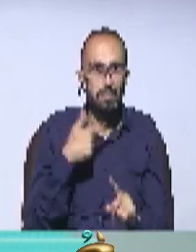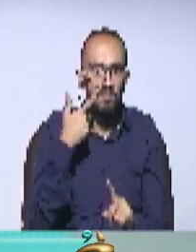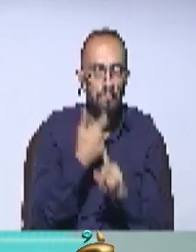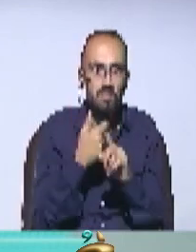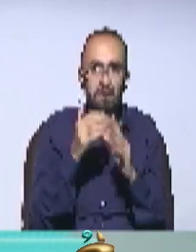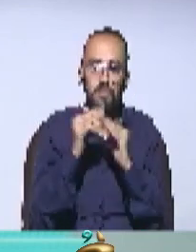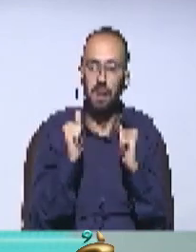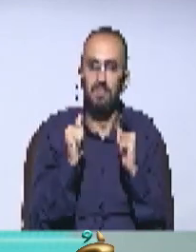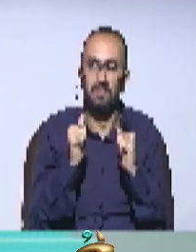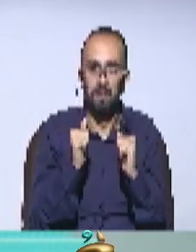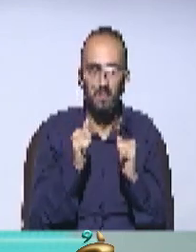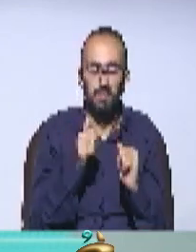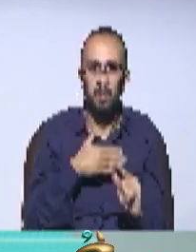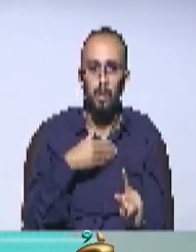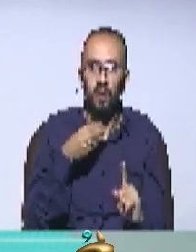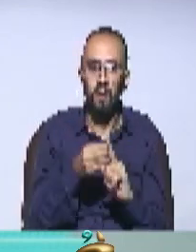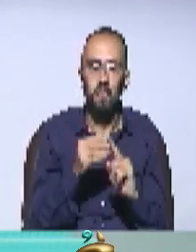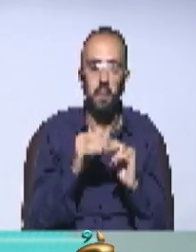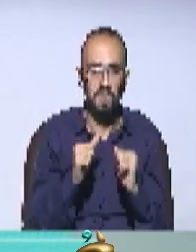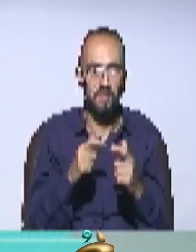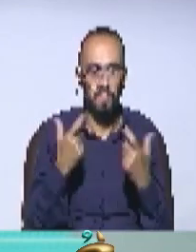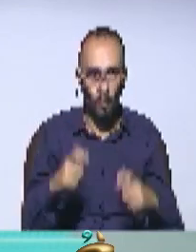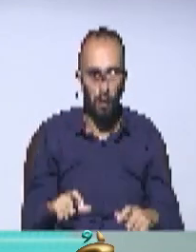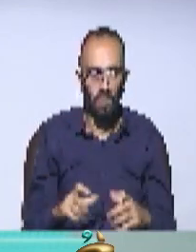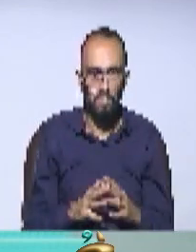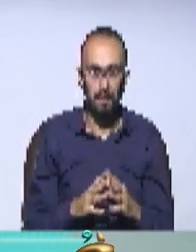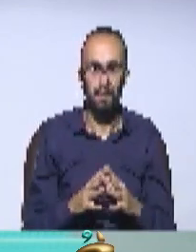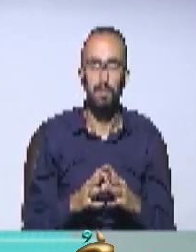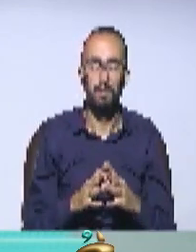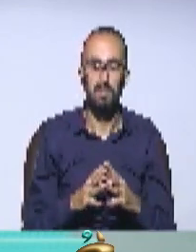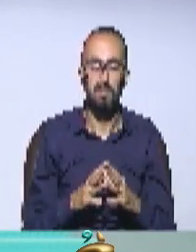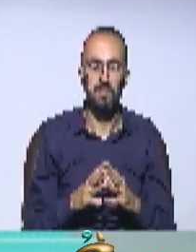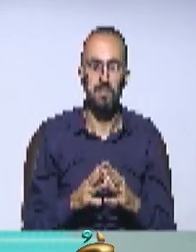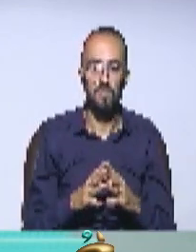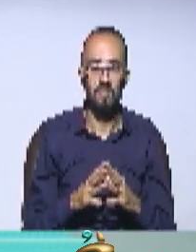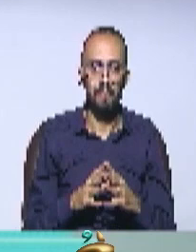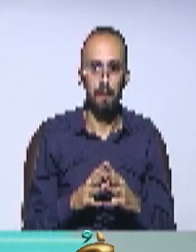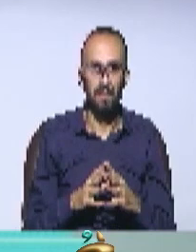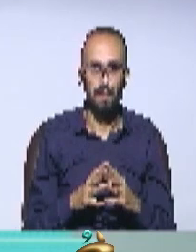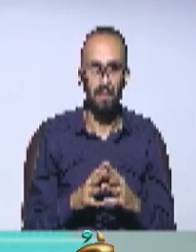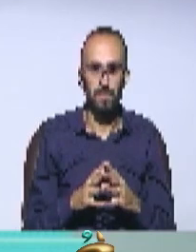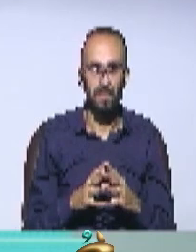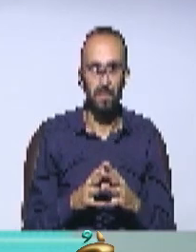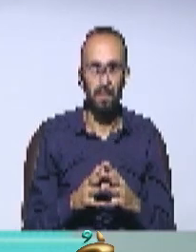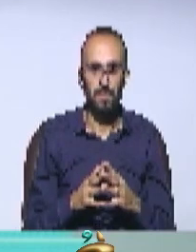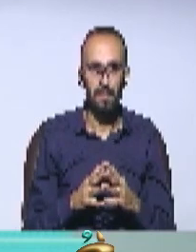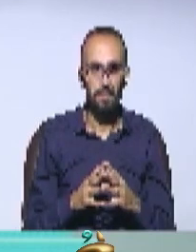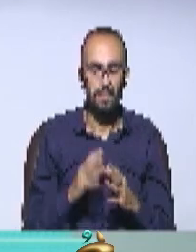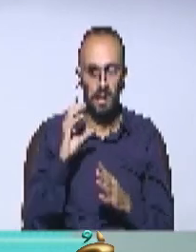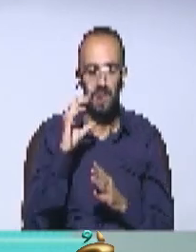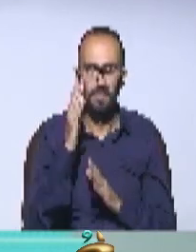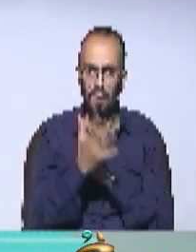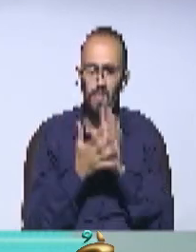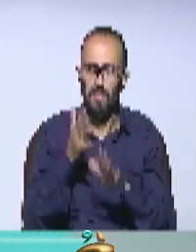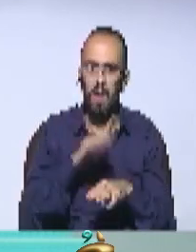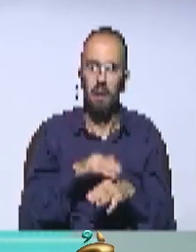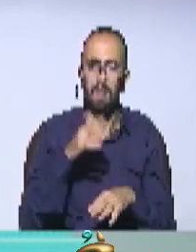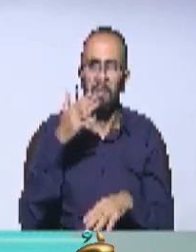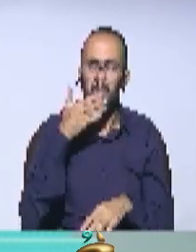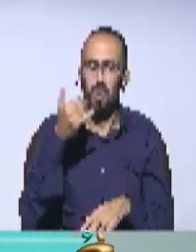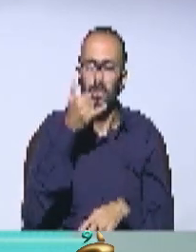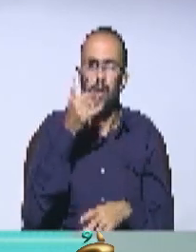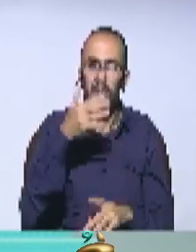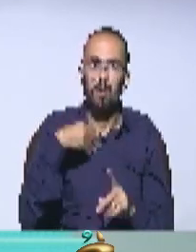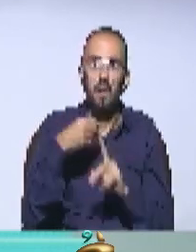الذي عبر بمواقفه الوطنية أيما تعبير عن رؤيته للحاضر